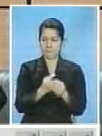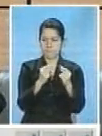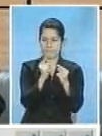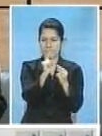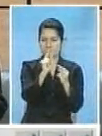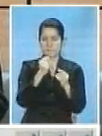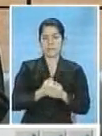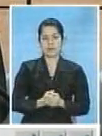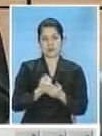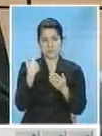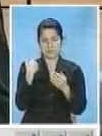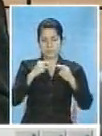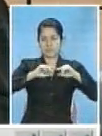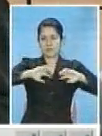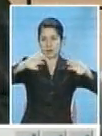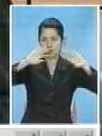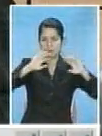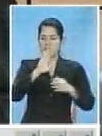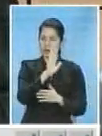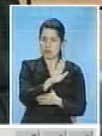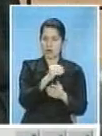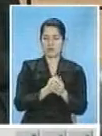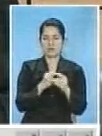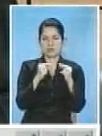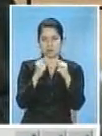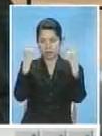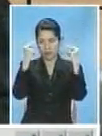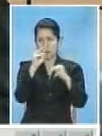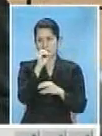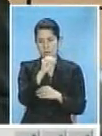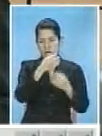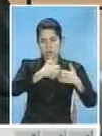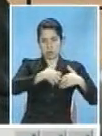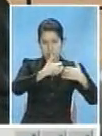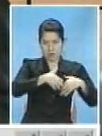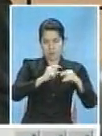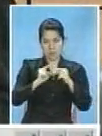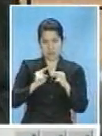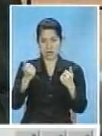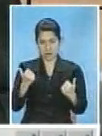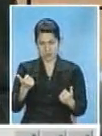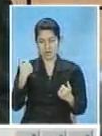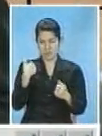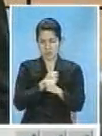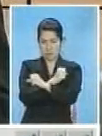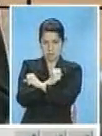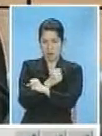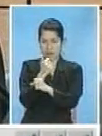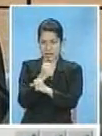านี้รัฐบาลท่านนายกท่านรัฐมนตรีหลายท่านบอกว่านิคมอุตสาหกรรมโรจนะเอาอยู่ครับเป็นยังไง